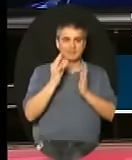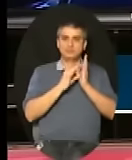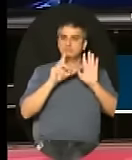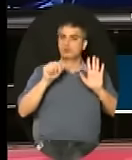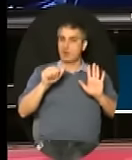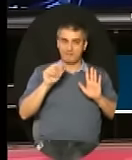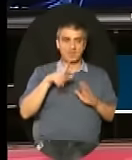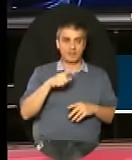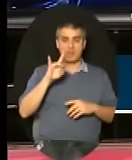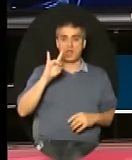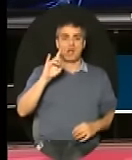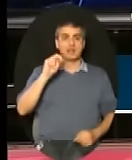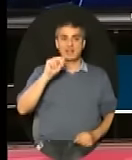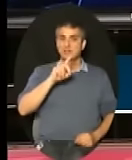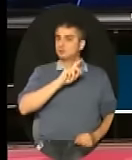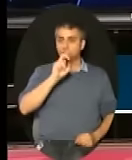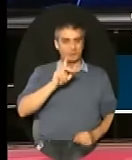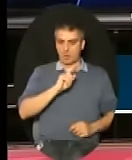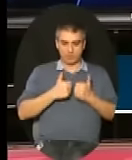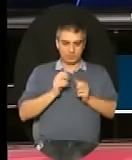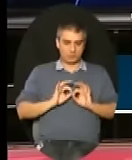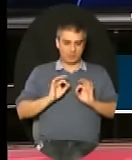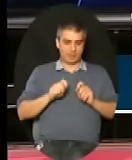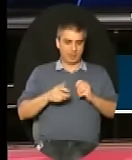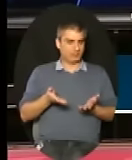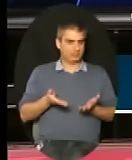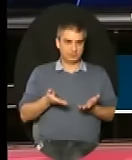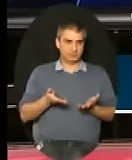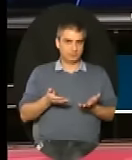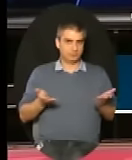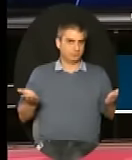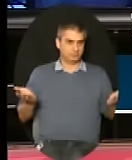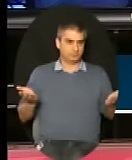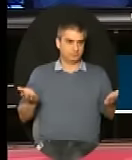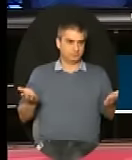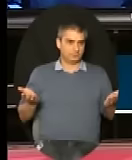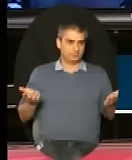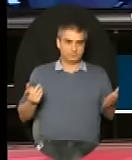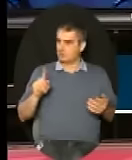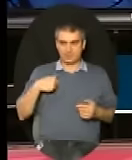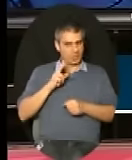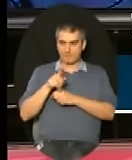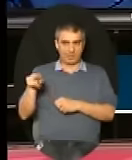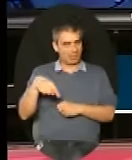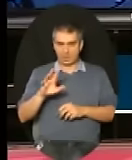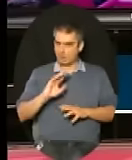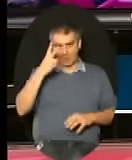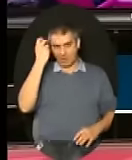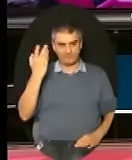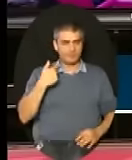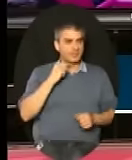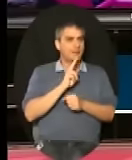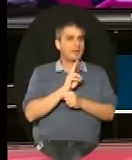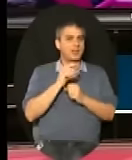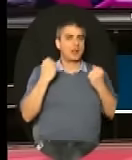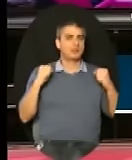7א וגם בזה שחנין זועבי לא תתמודד בכלל לכנסת הזאת. לא עליהם אני מגינה היום, לא על הערבים. אני מגינה